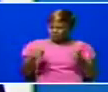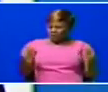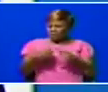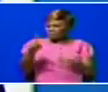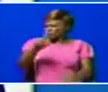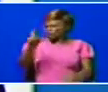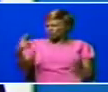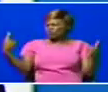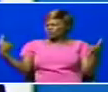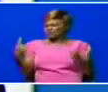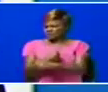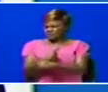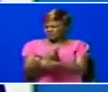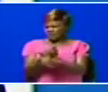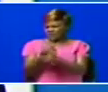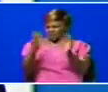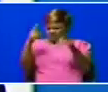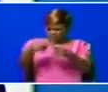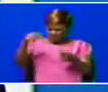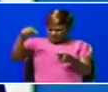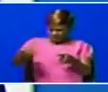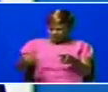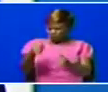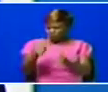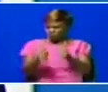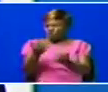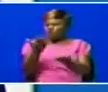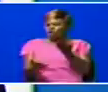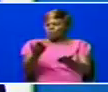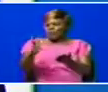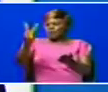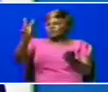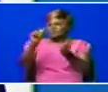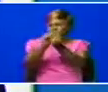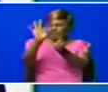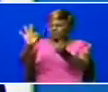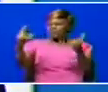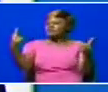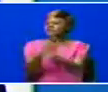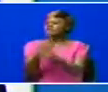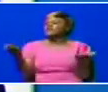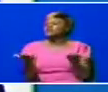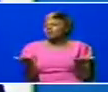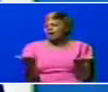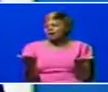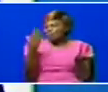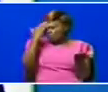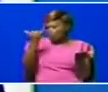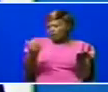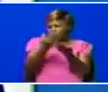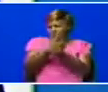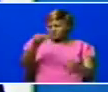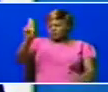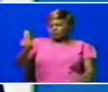je, tofauti kati ya hafla ya mwaka huu ni ipi kilinganishwa na ile ya mwaka 2013, ikizingatiwa kuwa